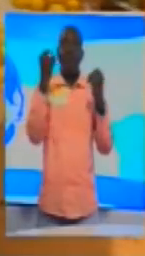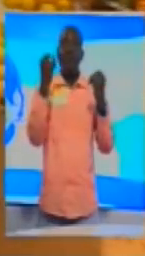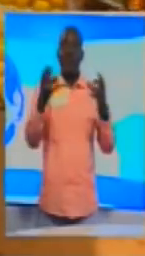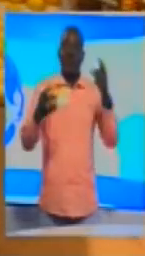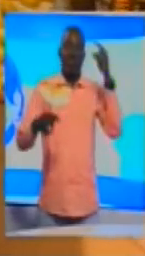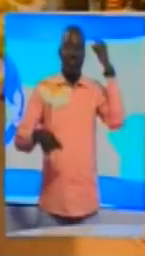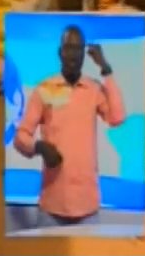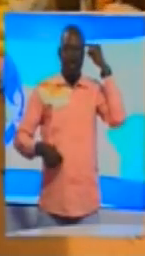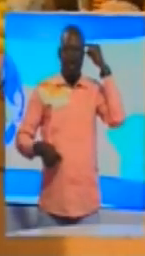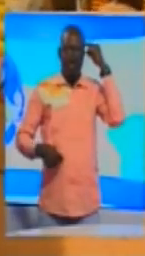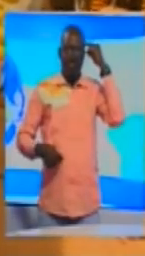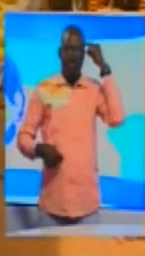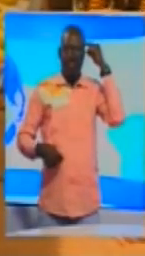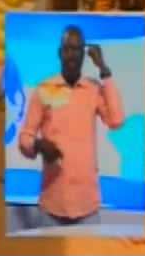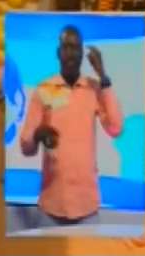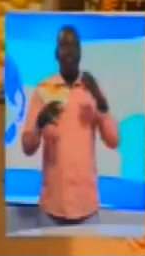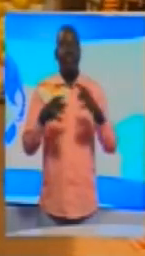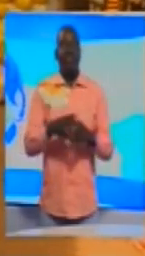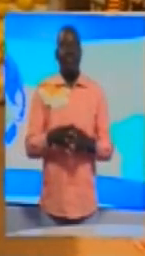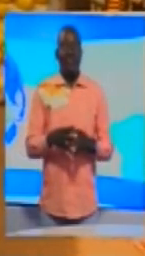maladies.